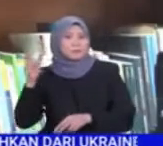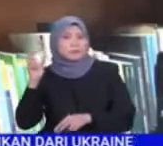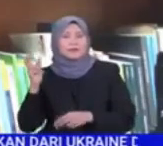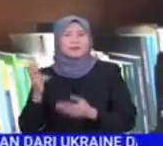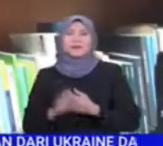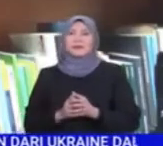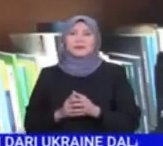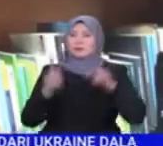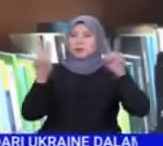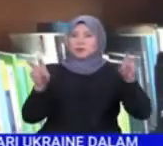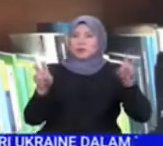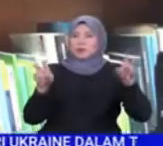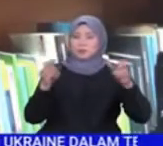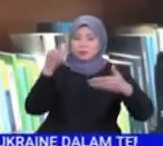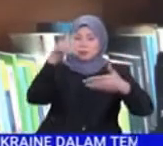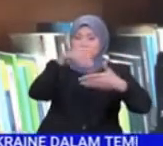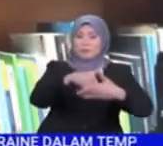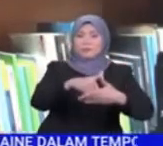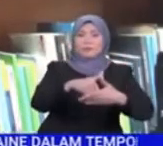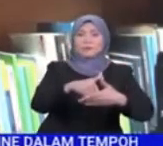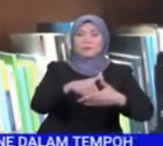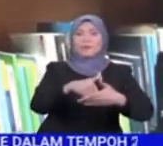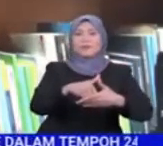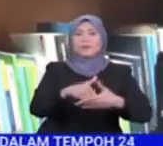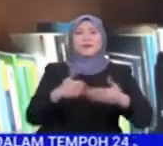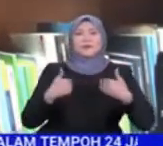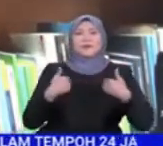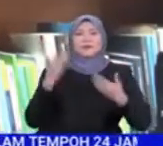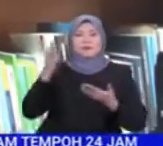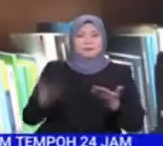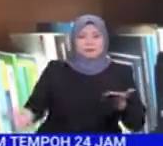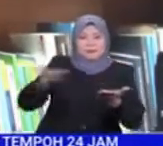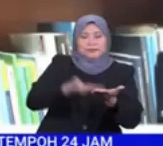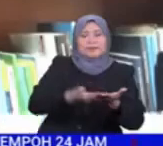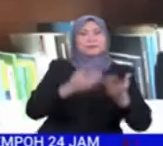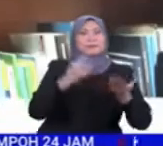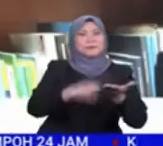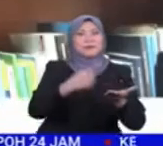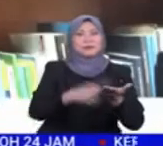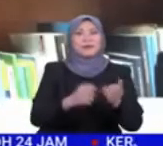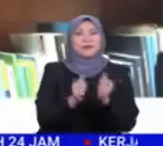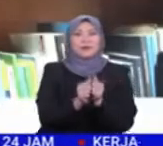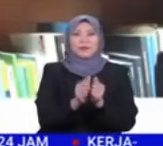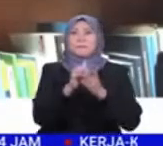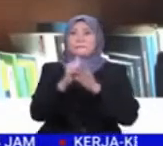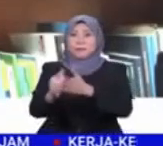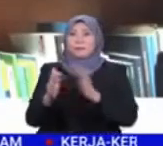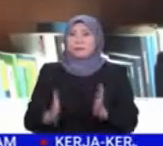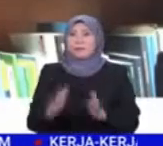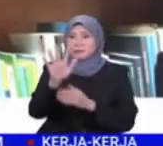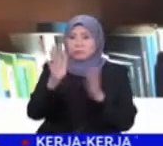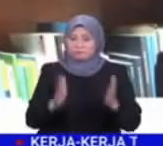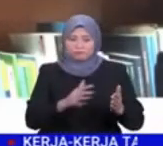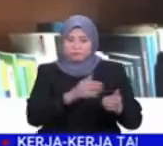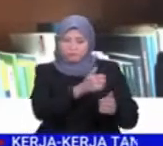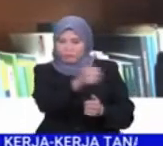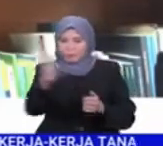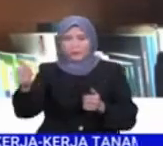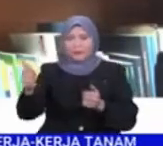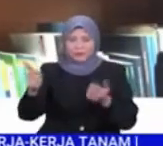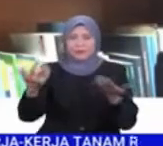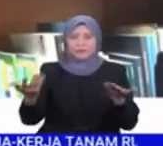akan dibincangkan dengan 5 pemimpin tertinggi di dalam parti. Supaya keputusan itu menampakkan adalah keputusan